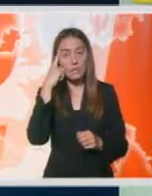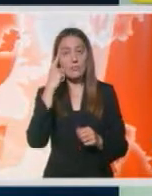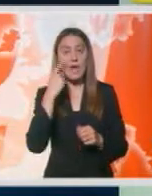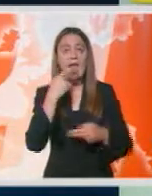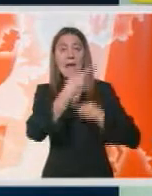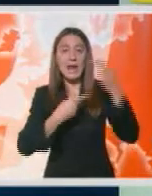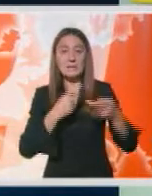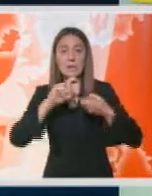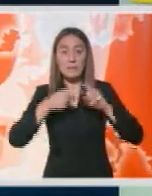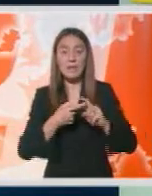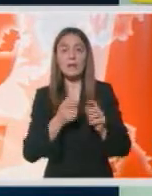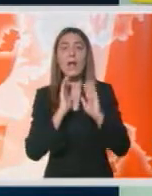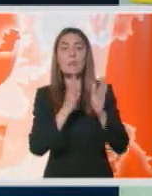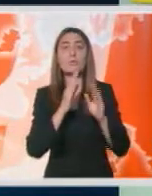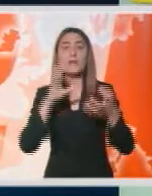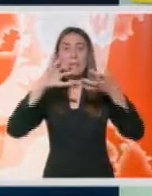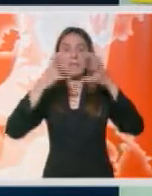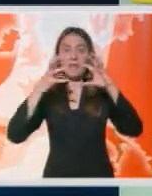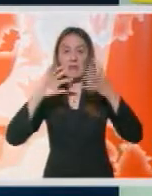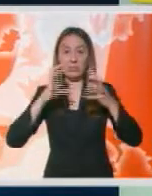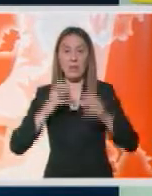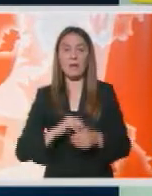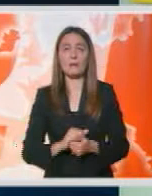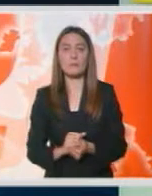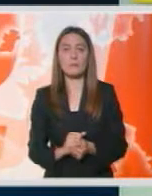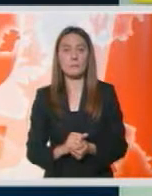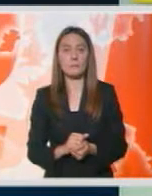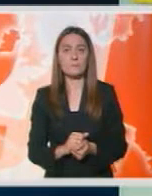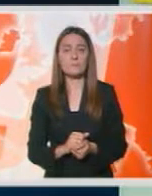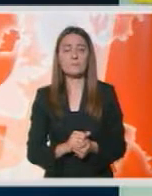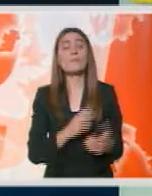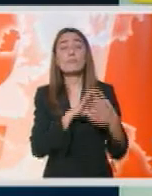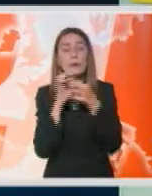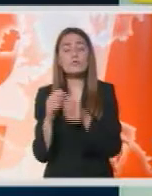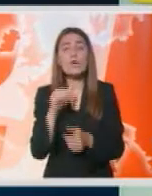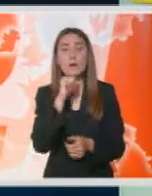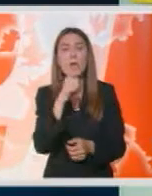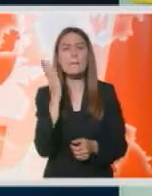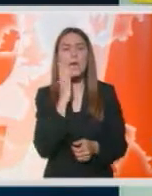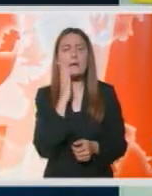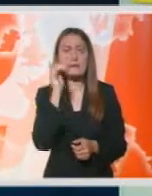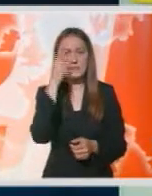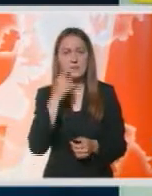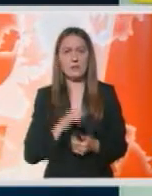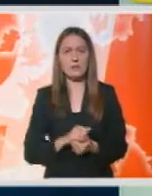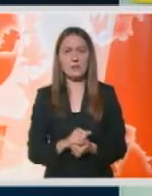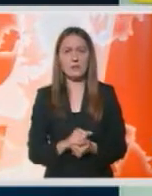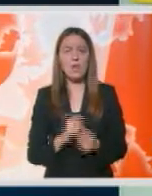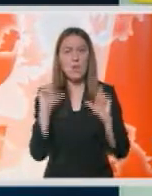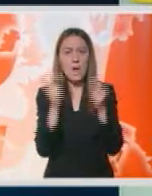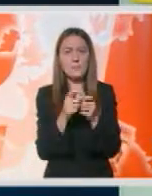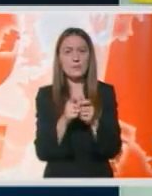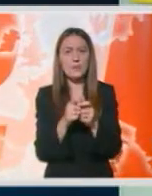tih materijala vrši putem interneta. Čak u Americi je